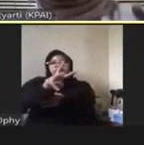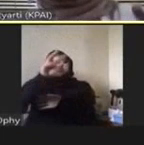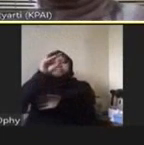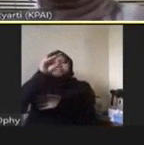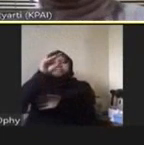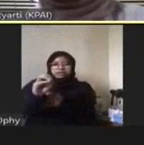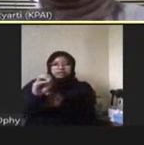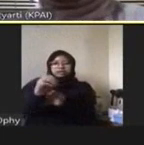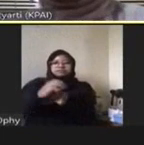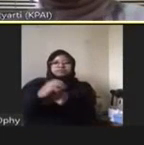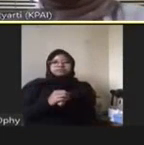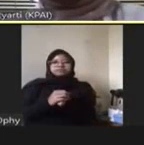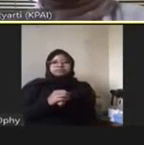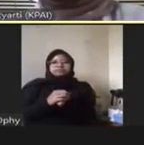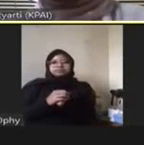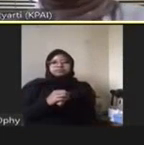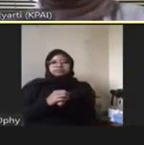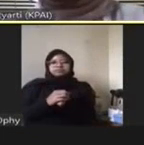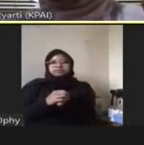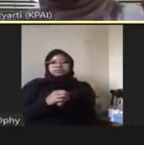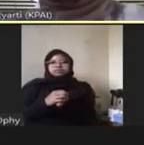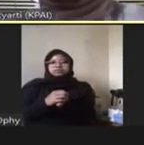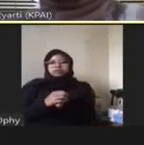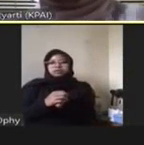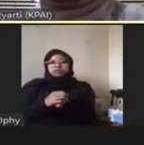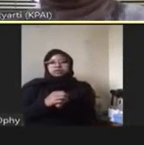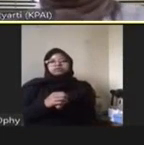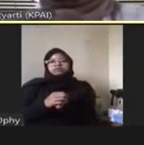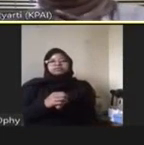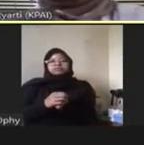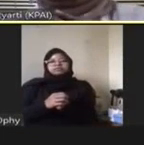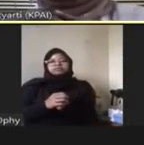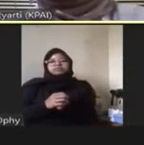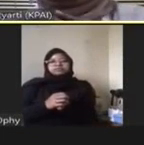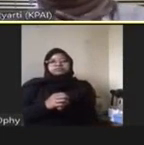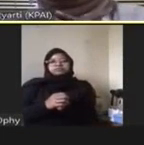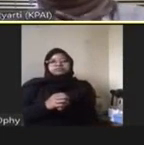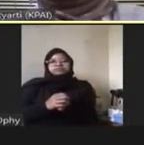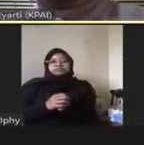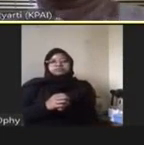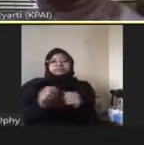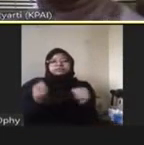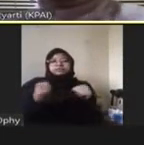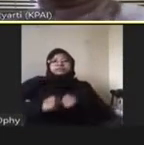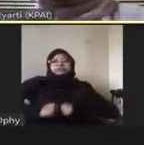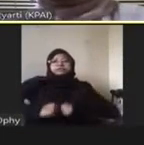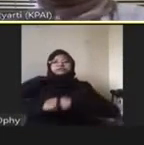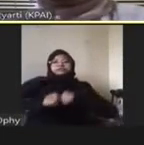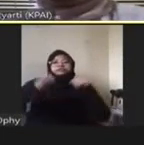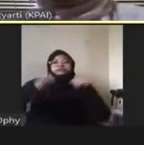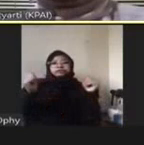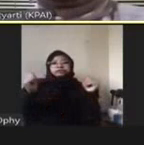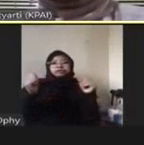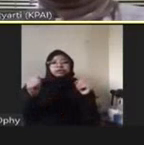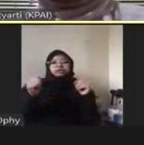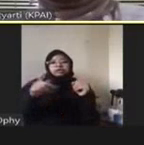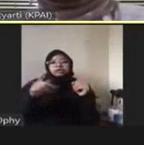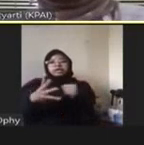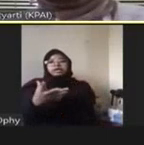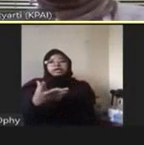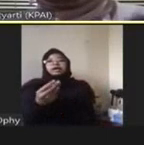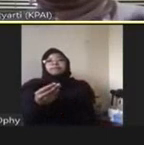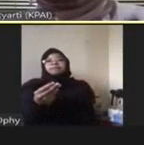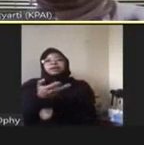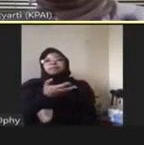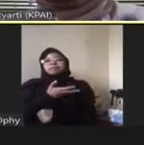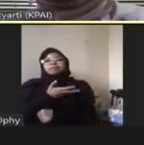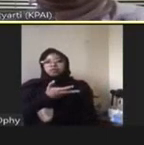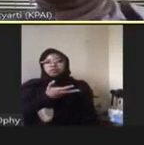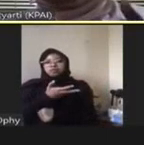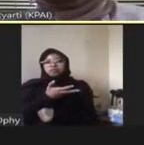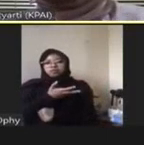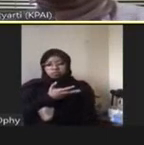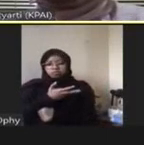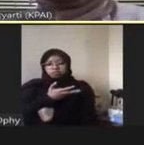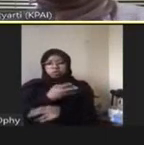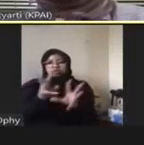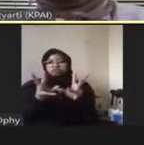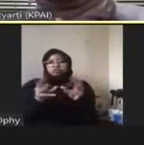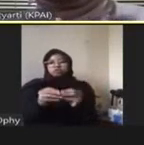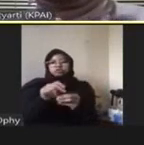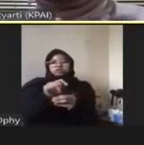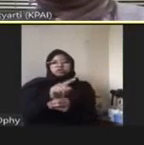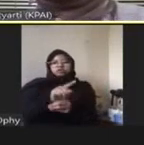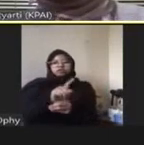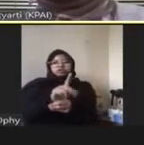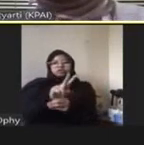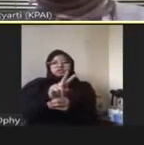Ini bagi mereka yang menolak. Jadi yang tidak setuju tadi sekolah dibuka, itu kapan mereka maunya? Nah, ternyata 129.000